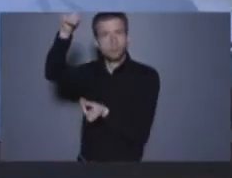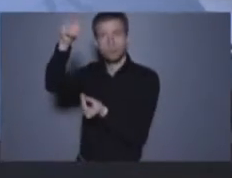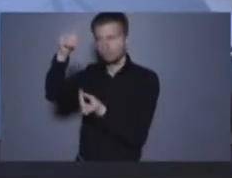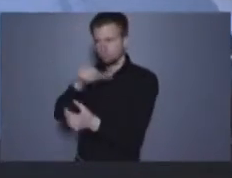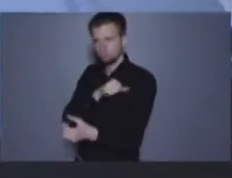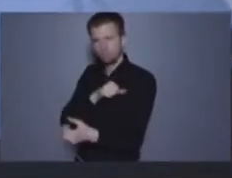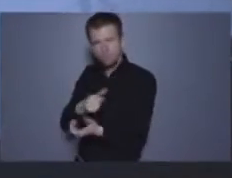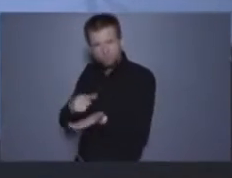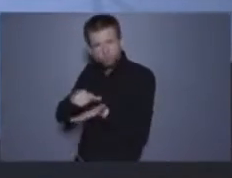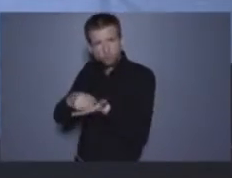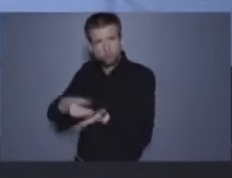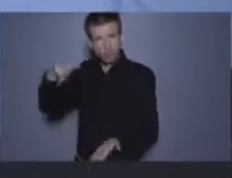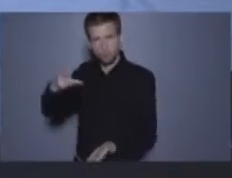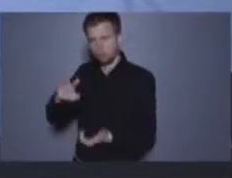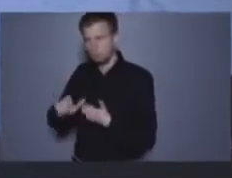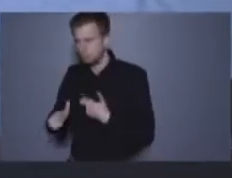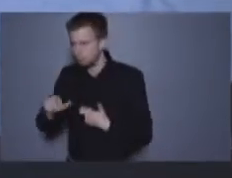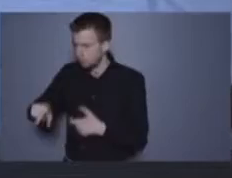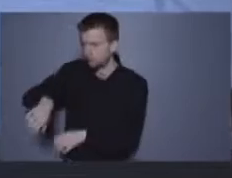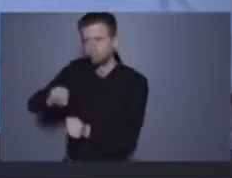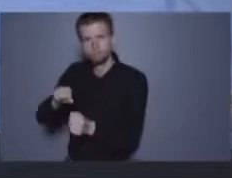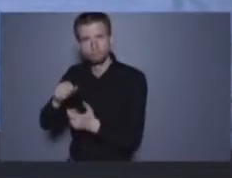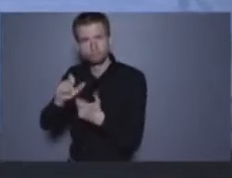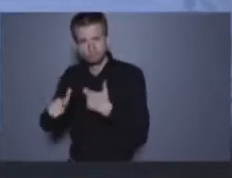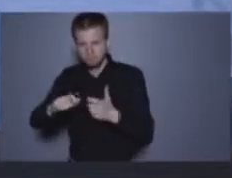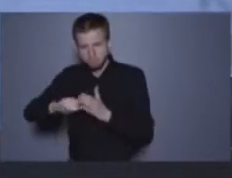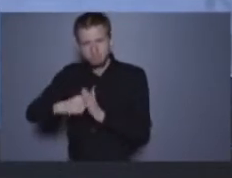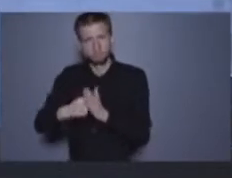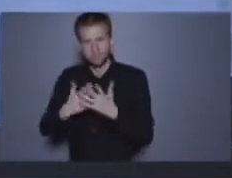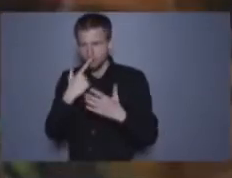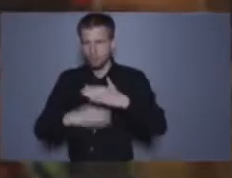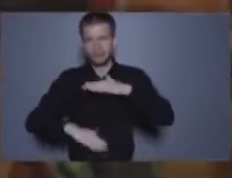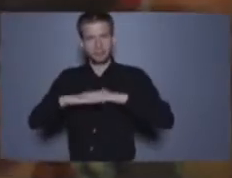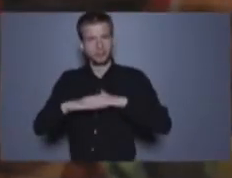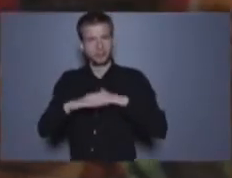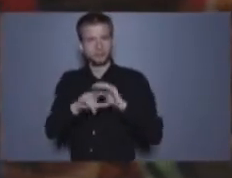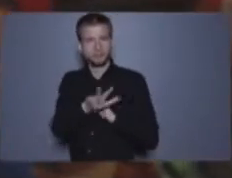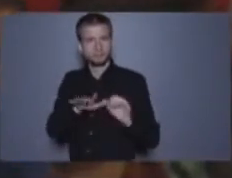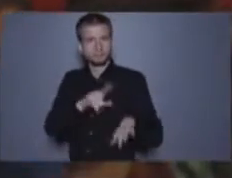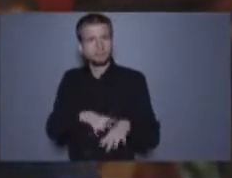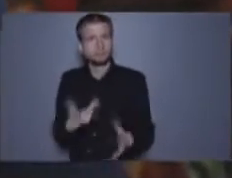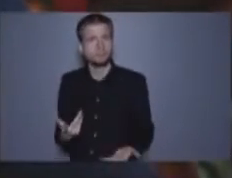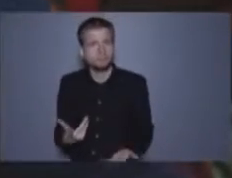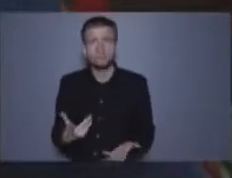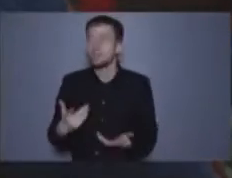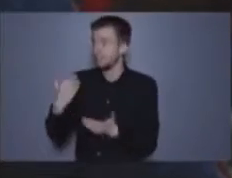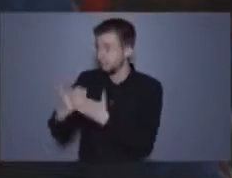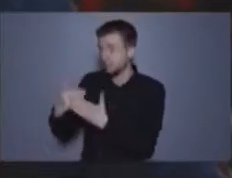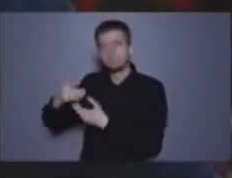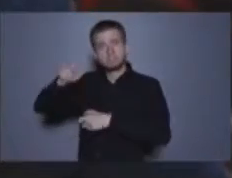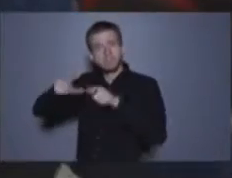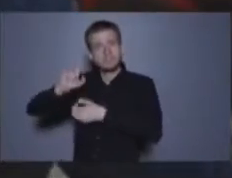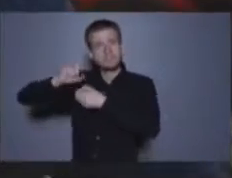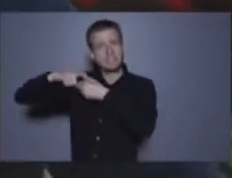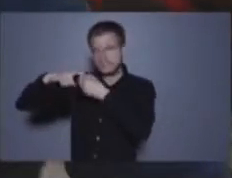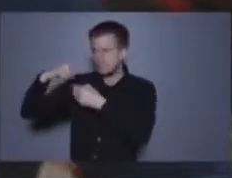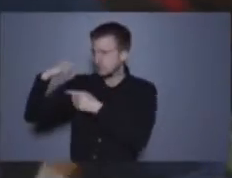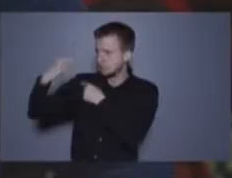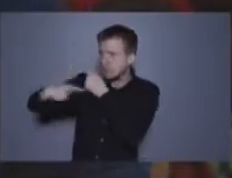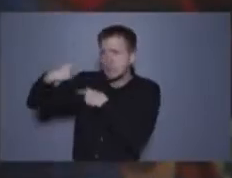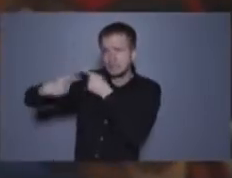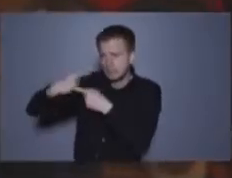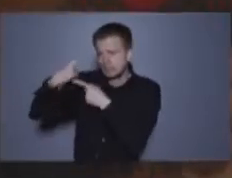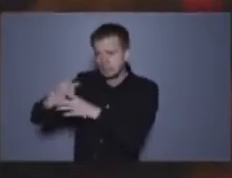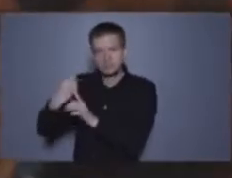travail. Voilà le raisonnement que se sont tenus des générations de syndicalistes à mesure qu'ils faisaient diminuer